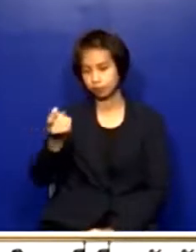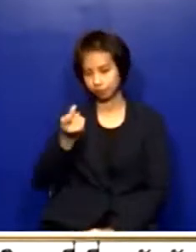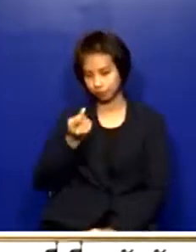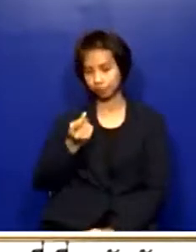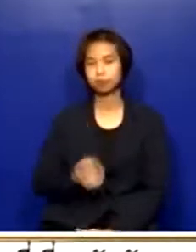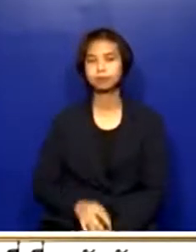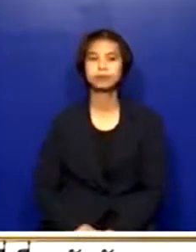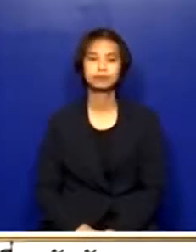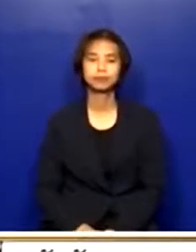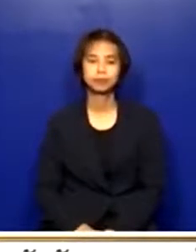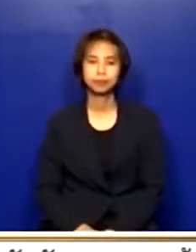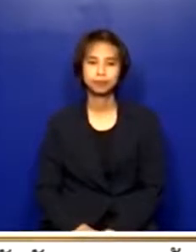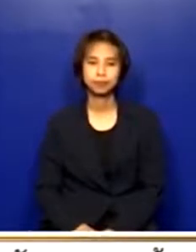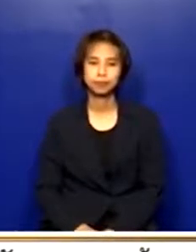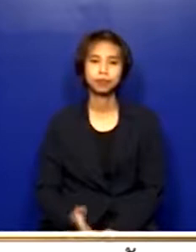เกีรทนนุกดามieve สม500